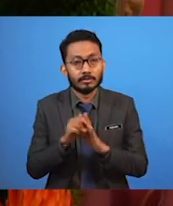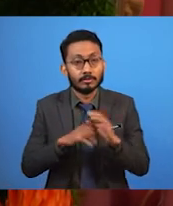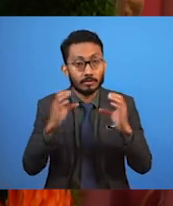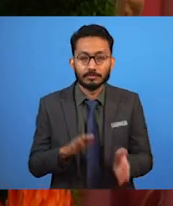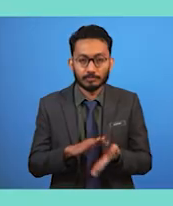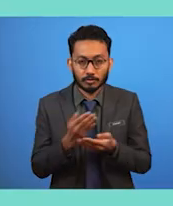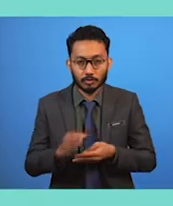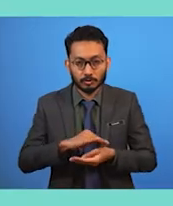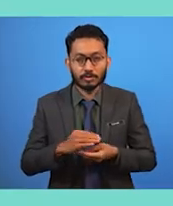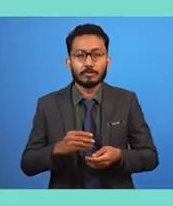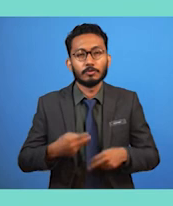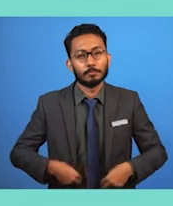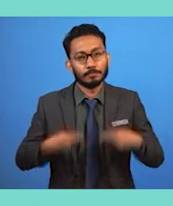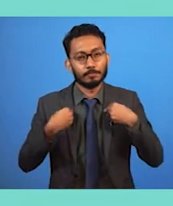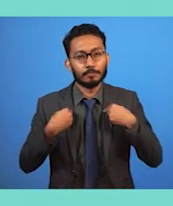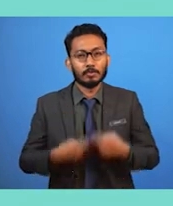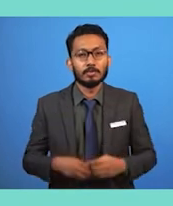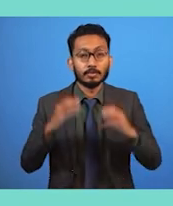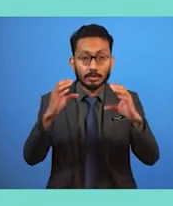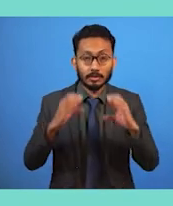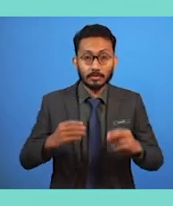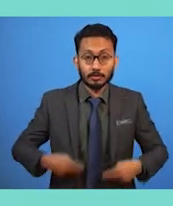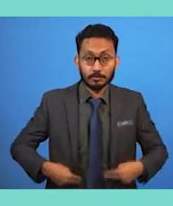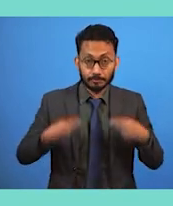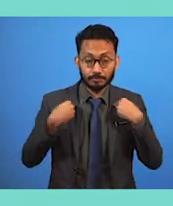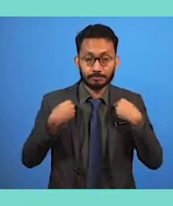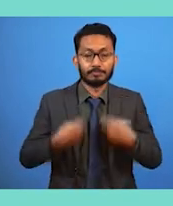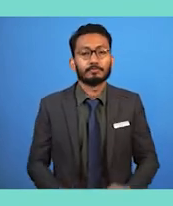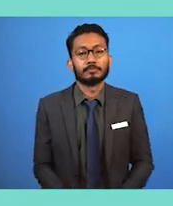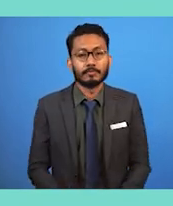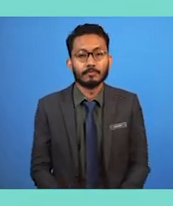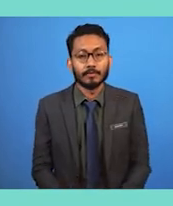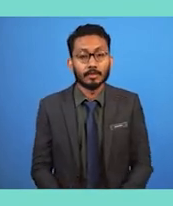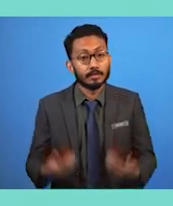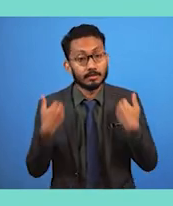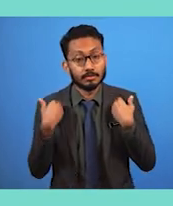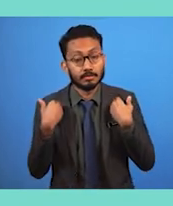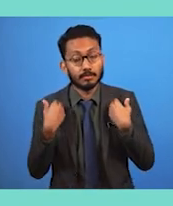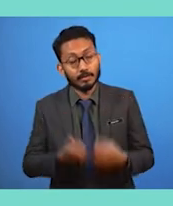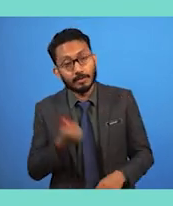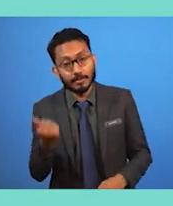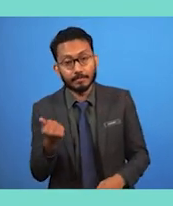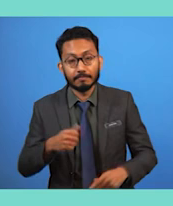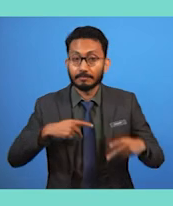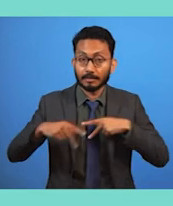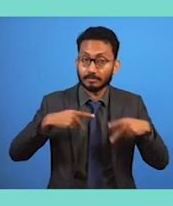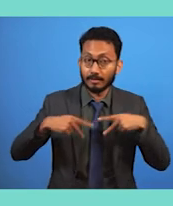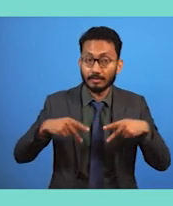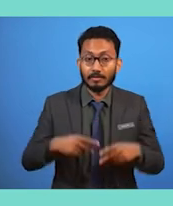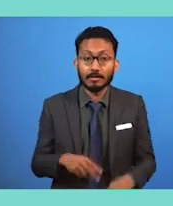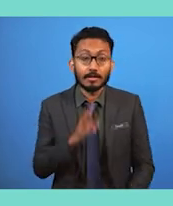pelajar sekalian, pembungkusan secara hidup memerlukan peralatan seperti plastik, air tanpa